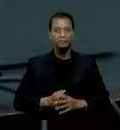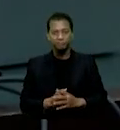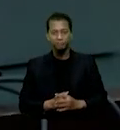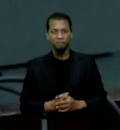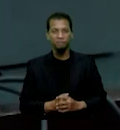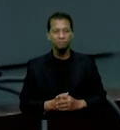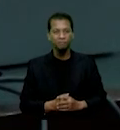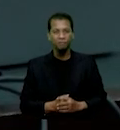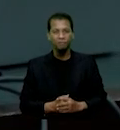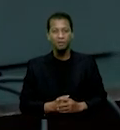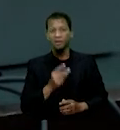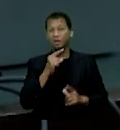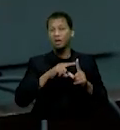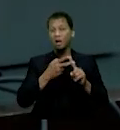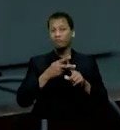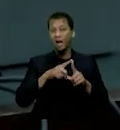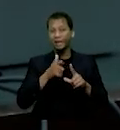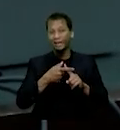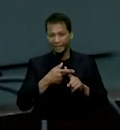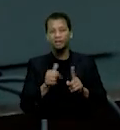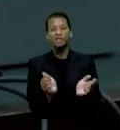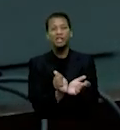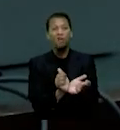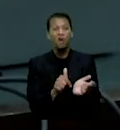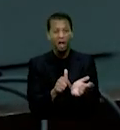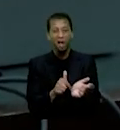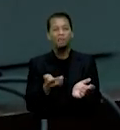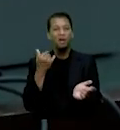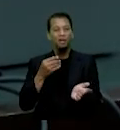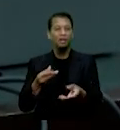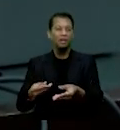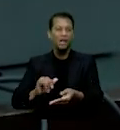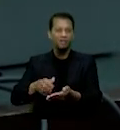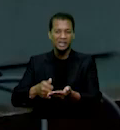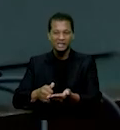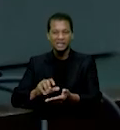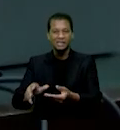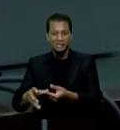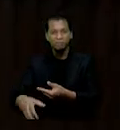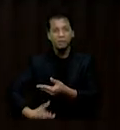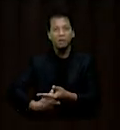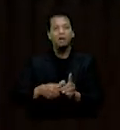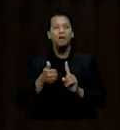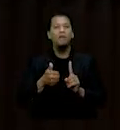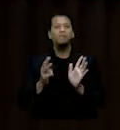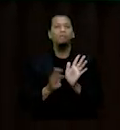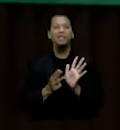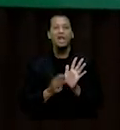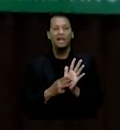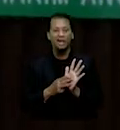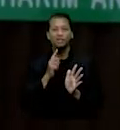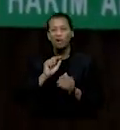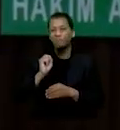18,9 a Mena gratifikasi6 terkait perpajakan